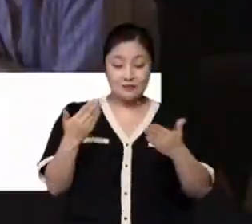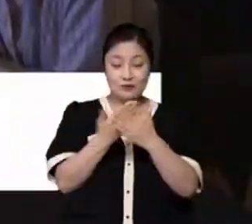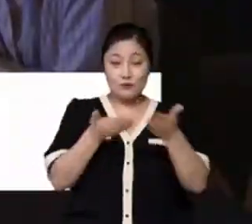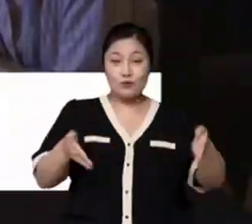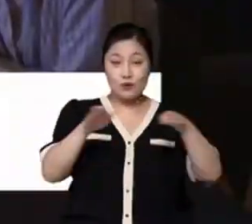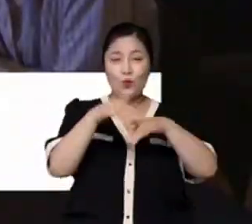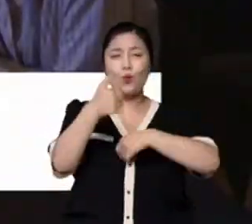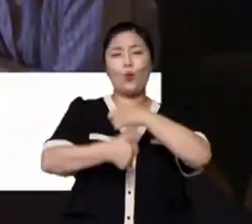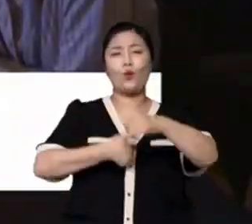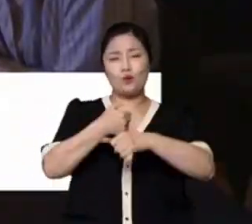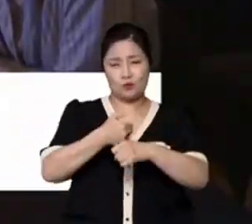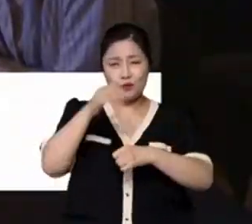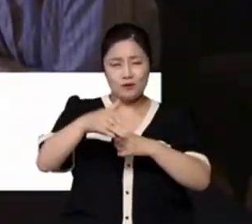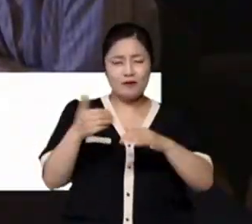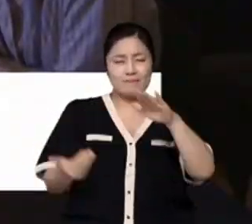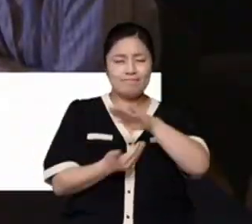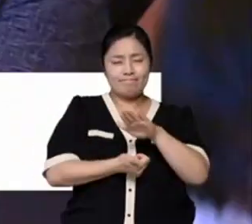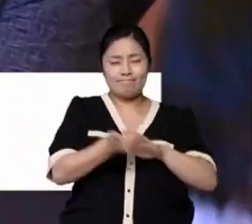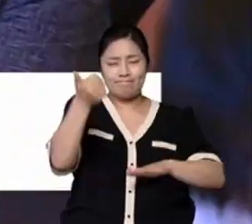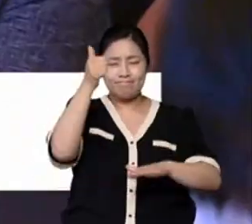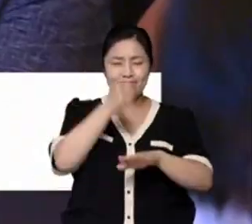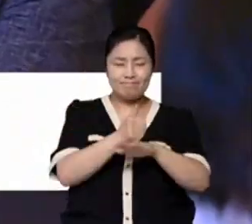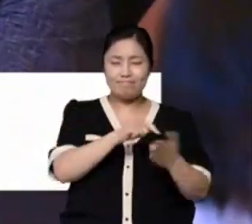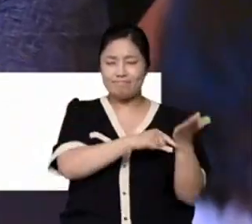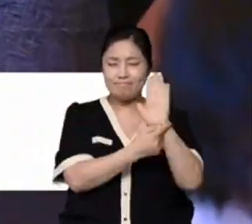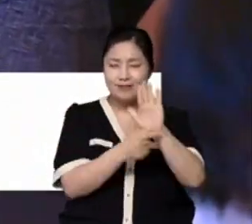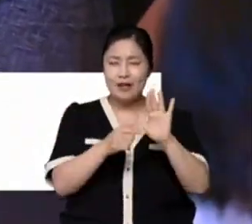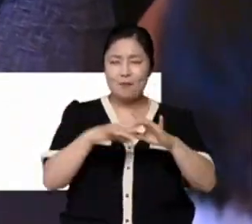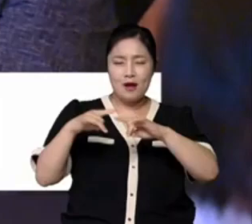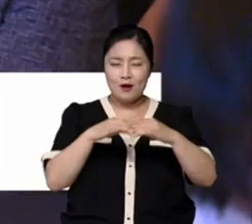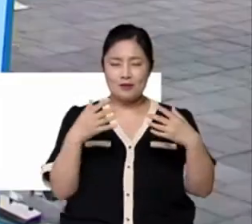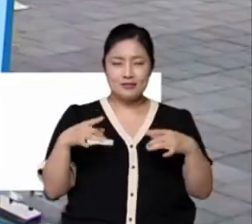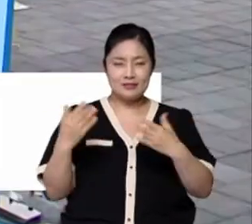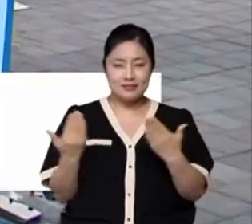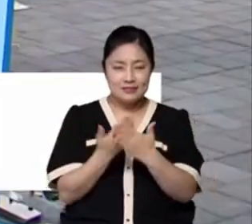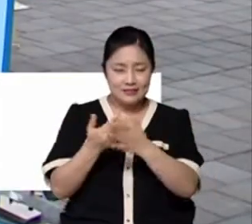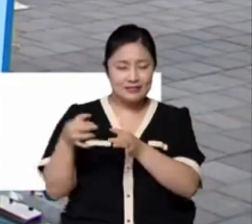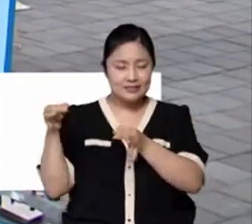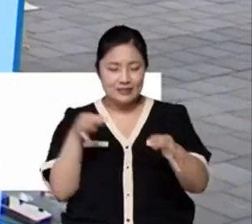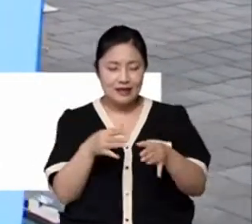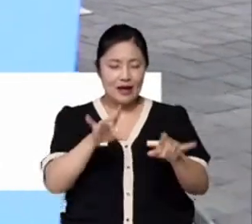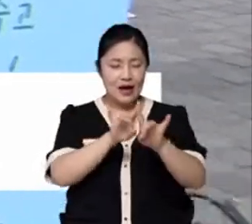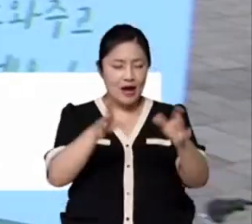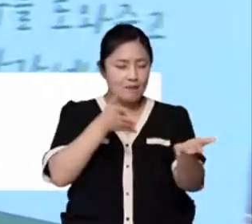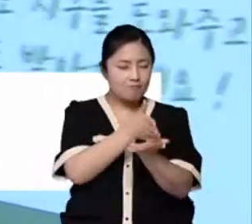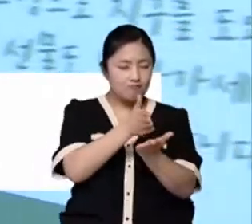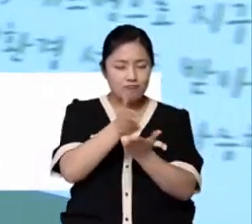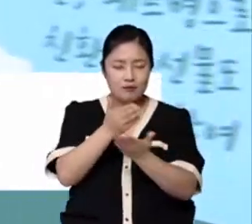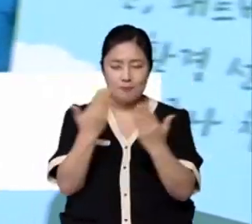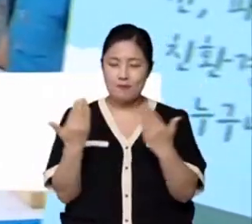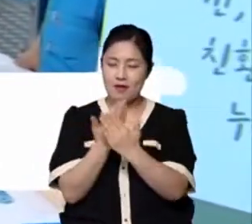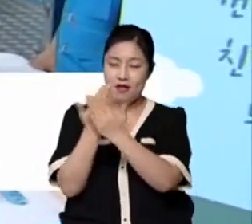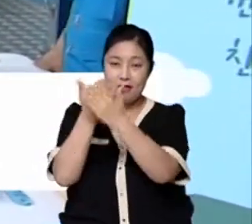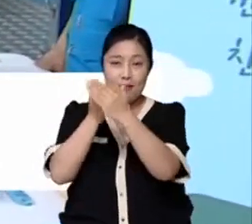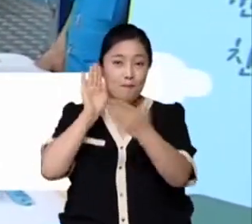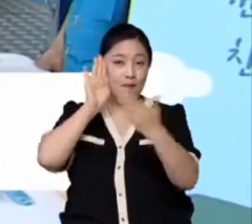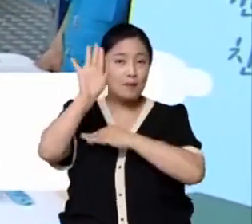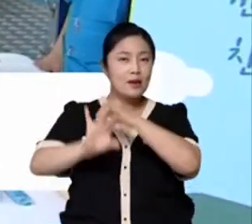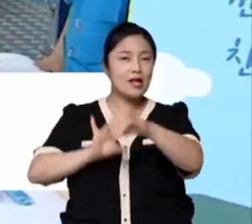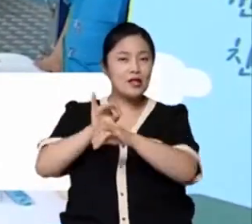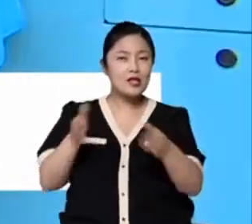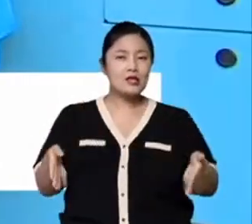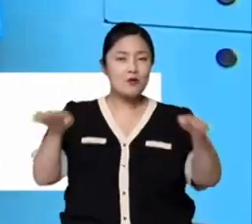한국방송통신전파진흥원은 지난 50년간 성과를 밑거름으로 방송통신 전파 기금 등 각 분야의 성장을 통해 미래